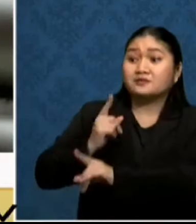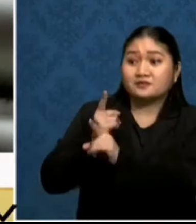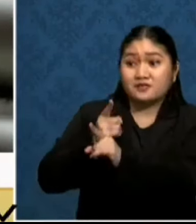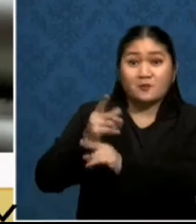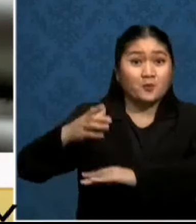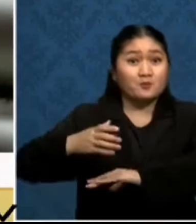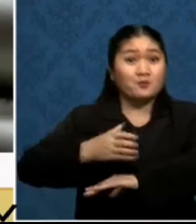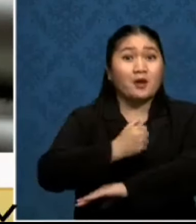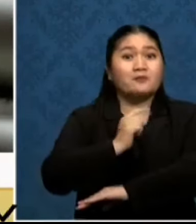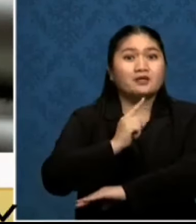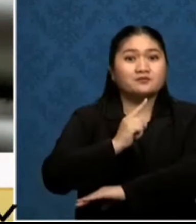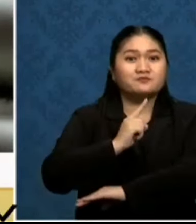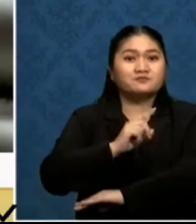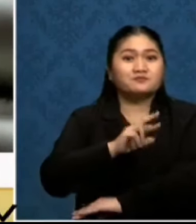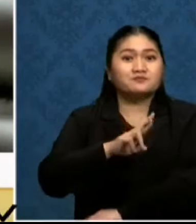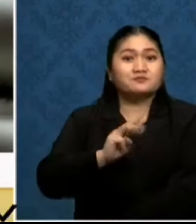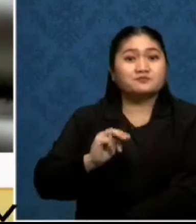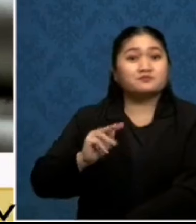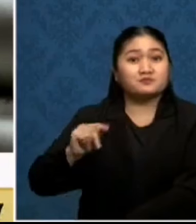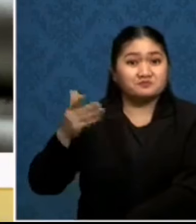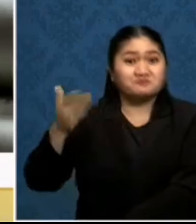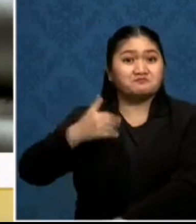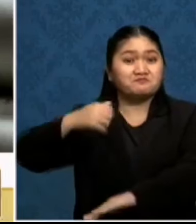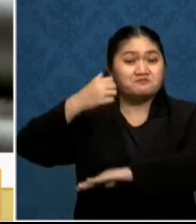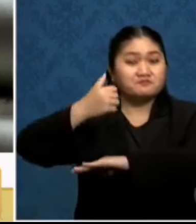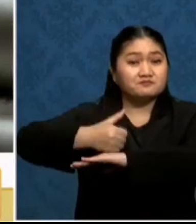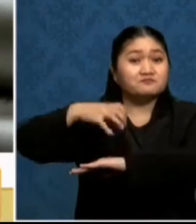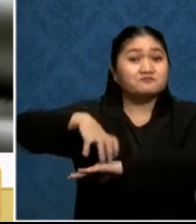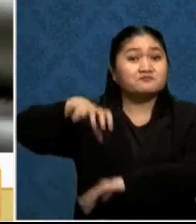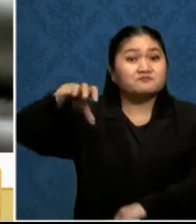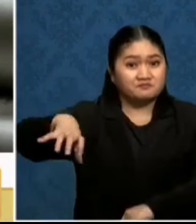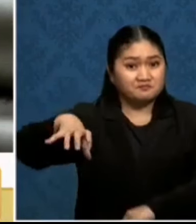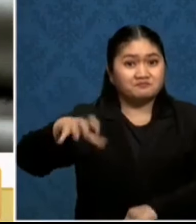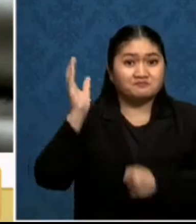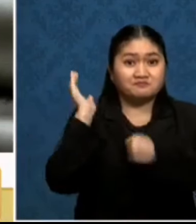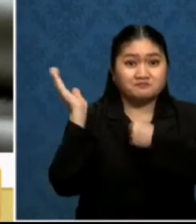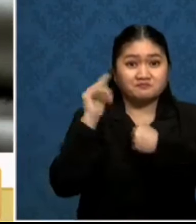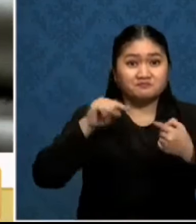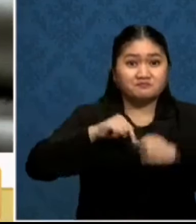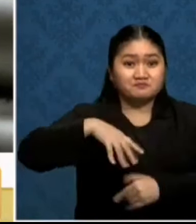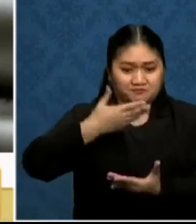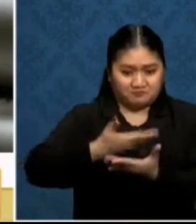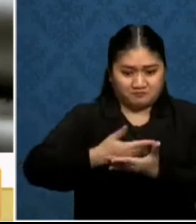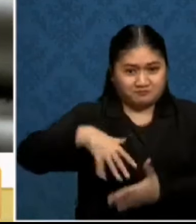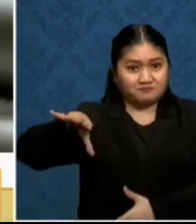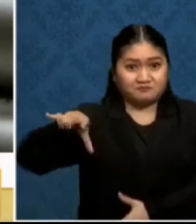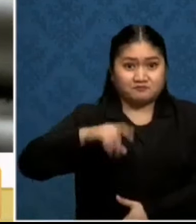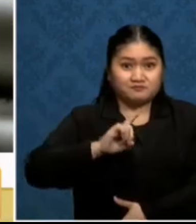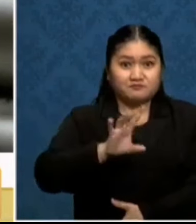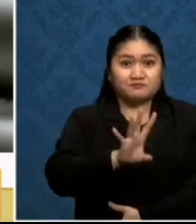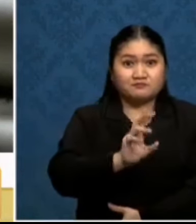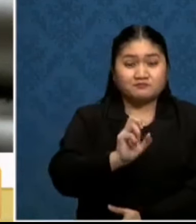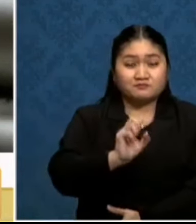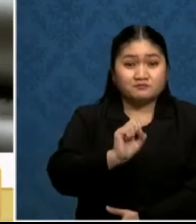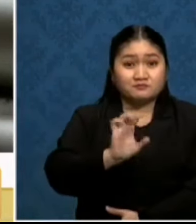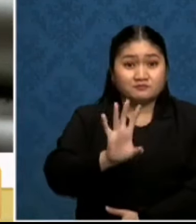เมืองรัฐมนตรีประจำสำนักออกมาแถลงเรื่องแหล่งเงิน 43,000